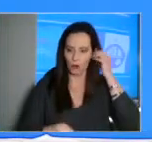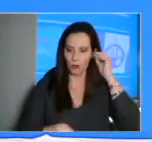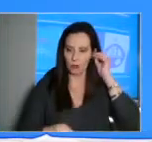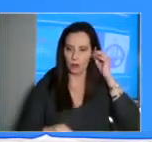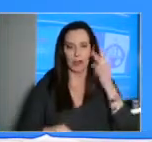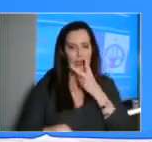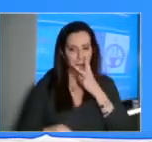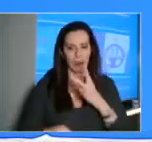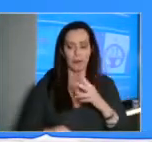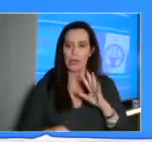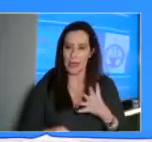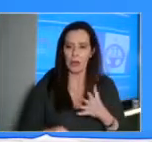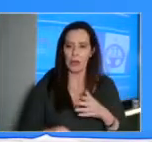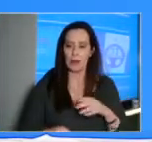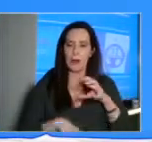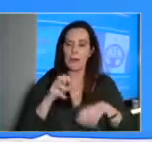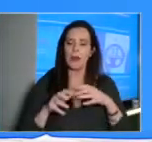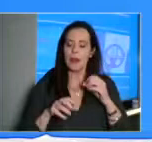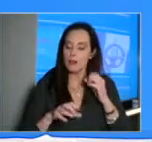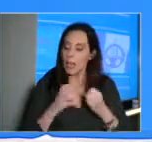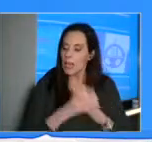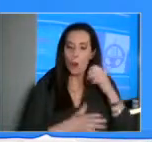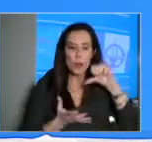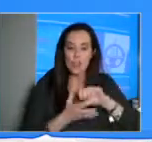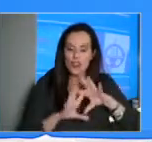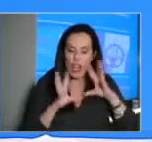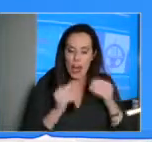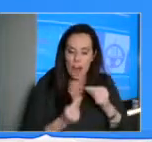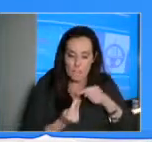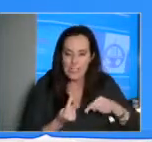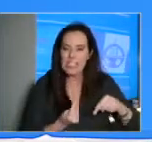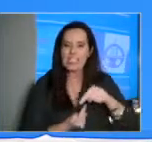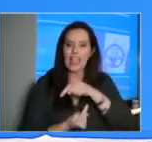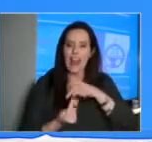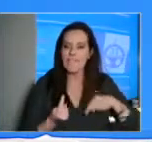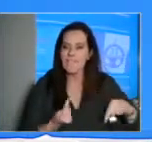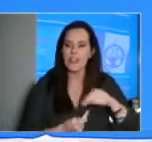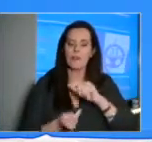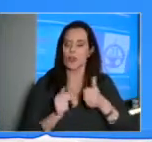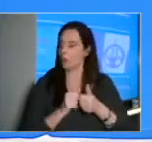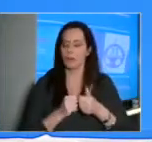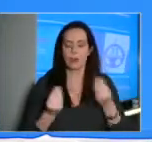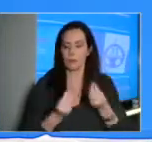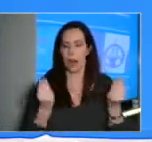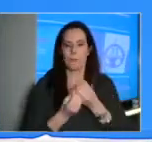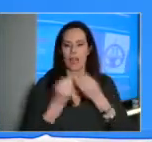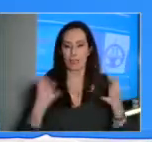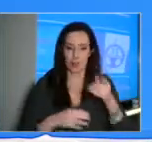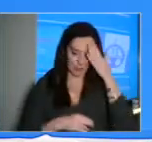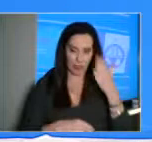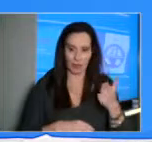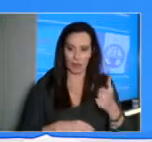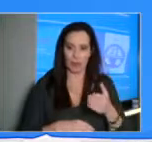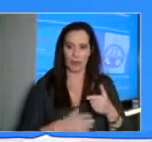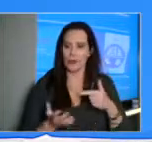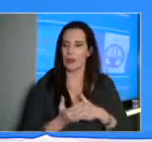וראיתי איך בליון בנו עיר שלמה מסביב. קומפלקס מטורף של ספורט. קומפלקס מדהים, אתה מכיר את זה, ולא